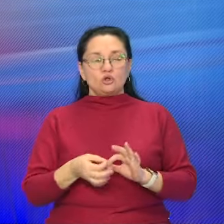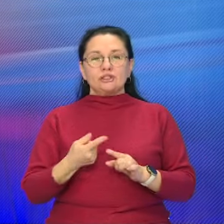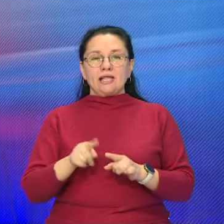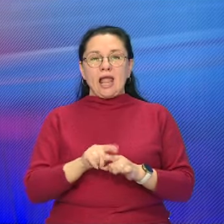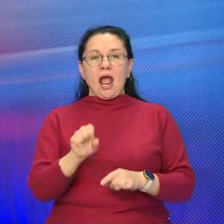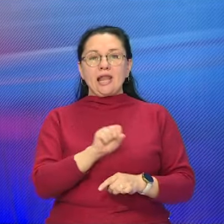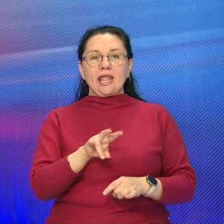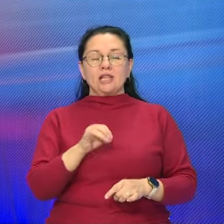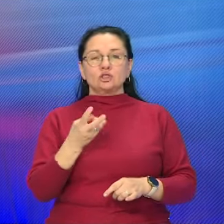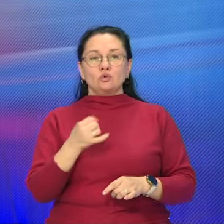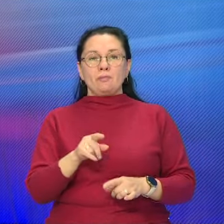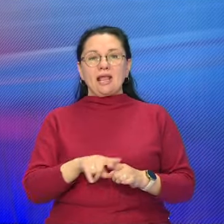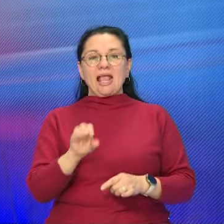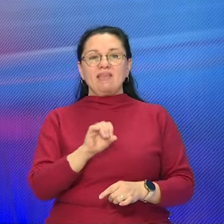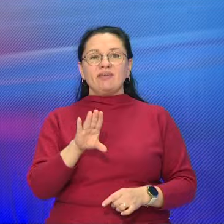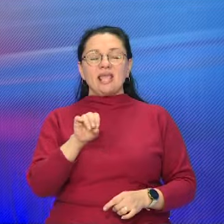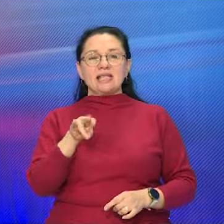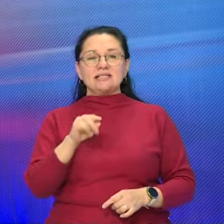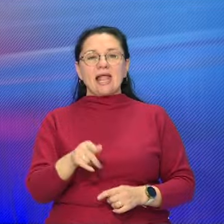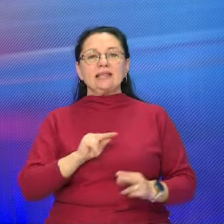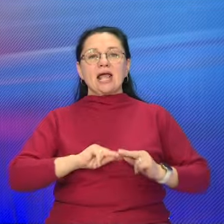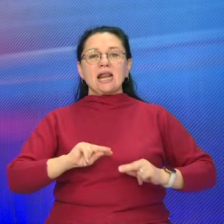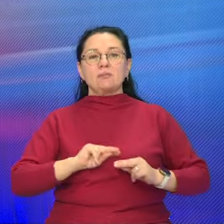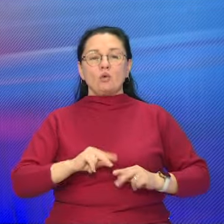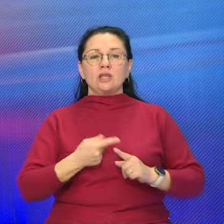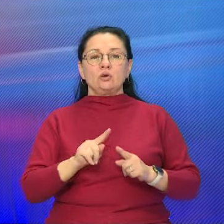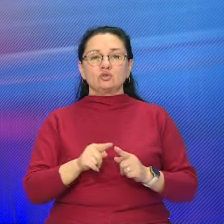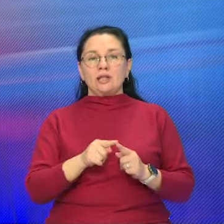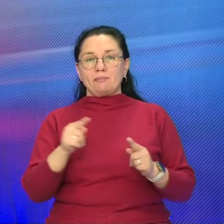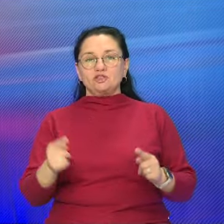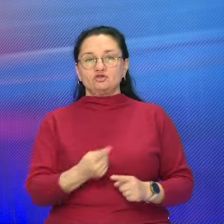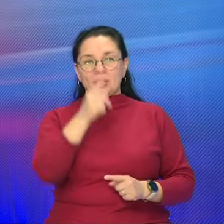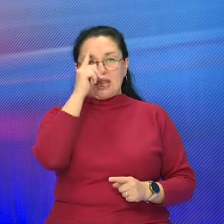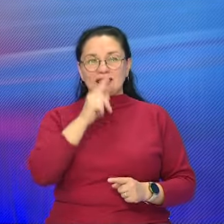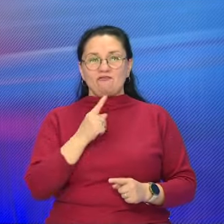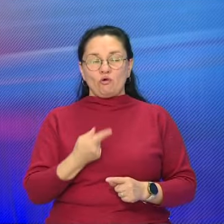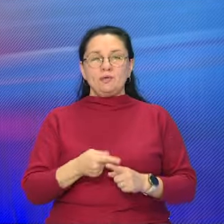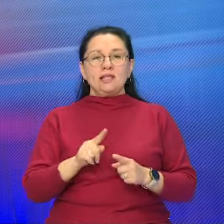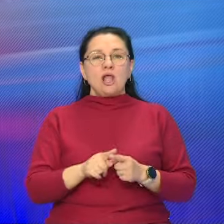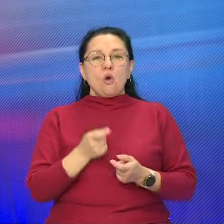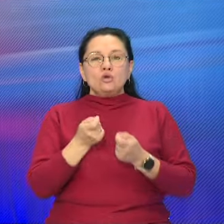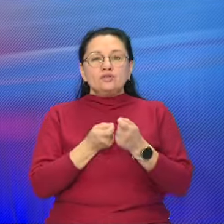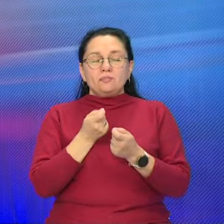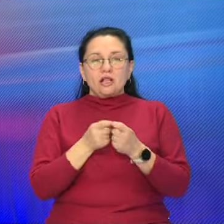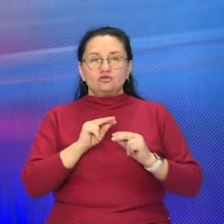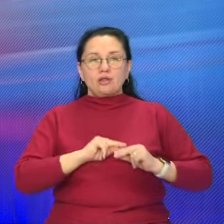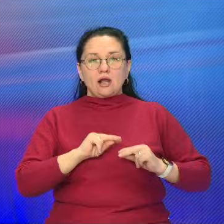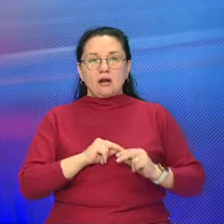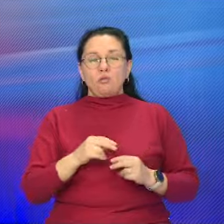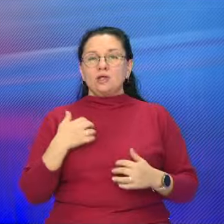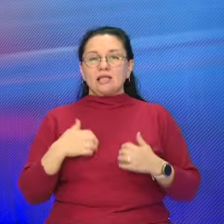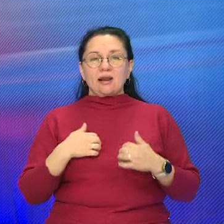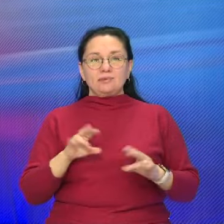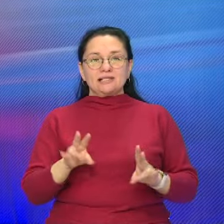Шунейка и майстер по ткацтве Евгения Станина працавали над его основой на протягу месяца. Справа гэта карпатливая, спешка тут зусім не на